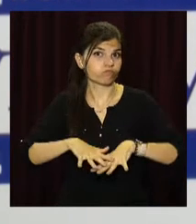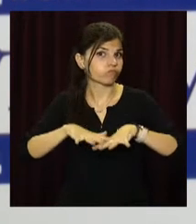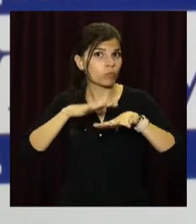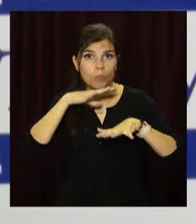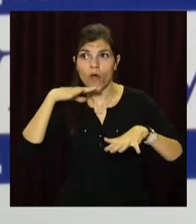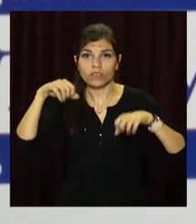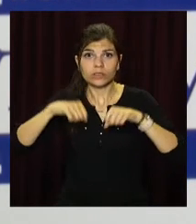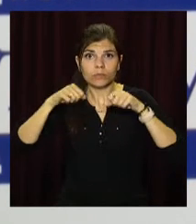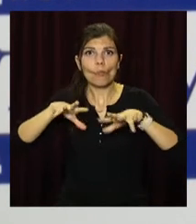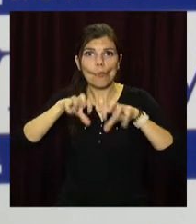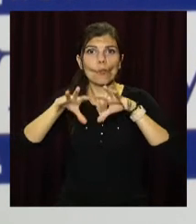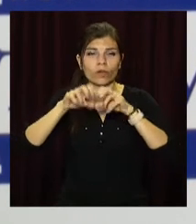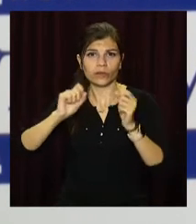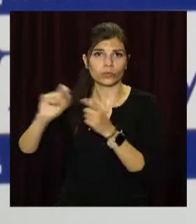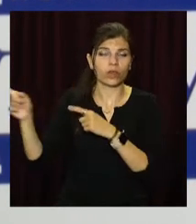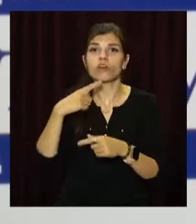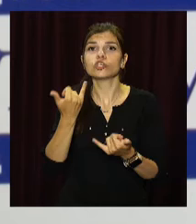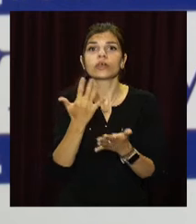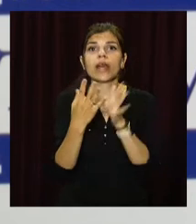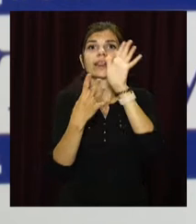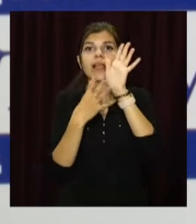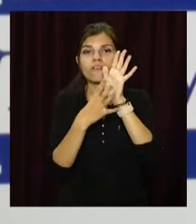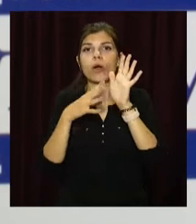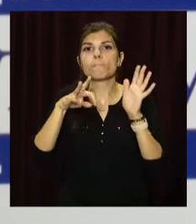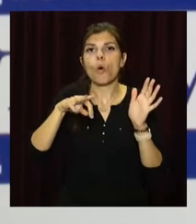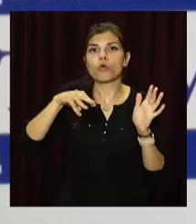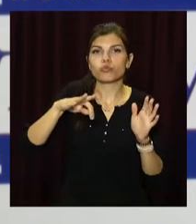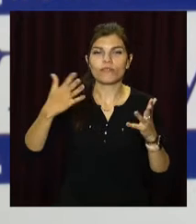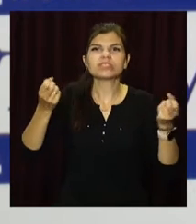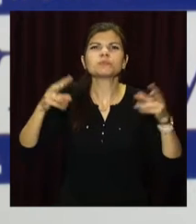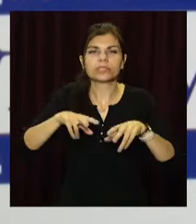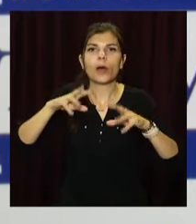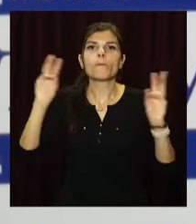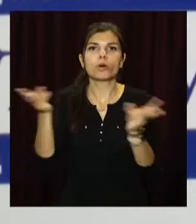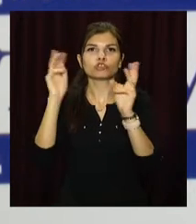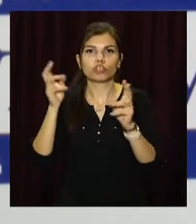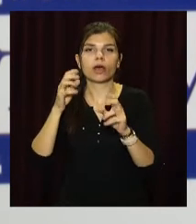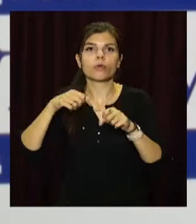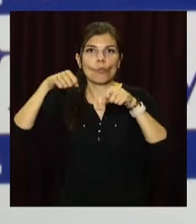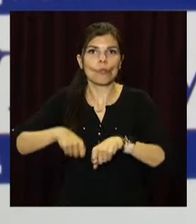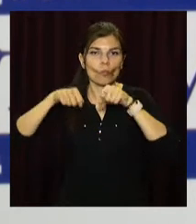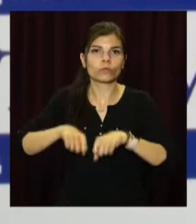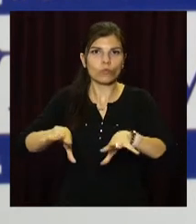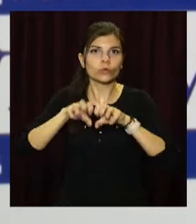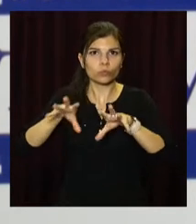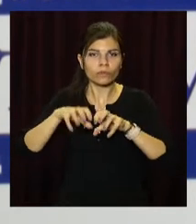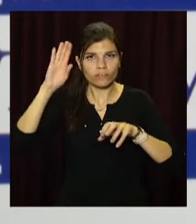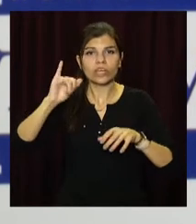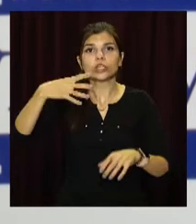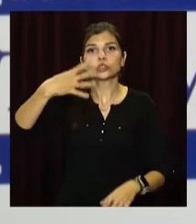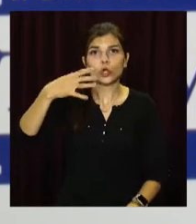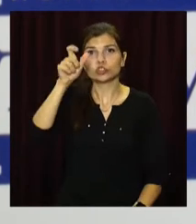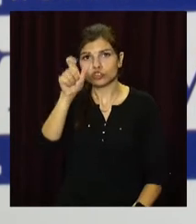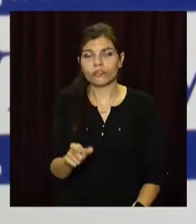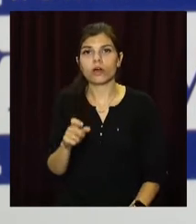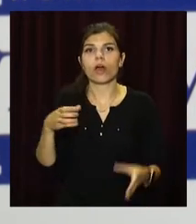сьогодні по місту Дніпро працюють 9 мотопомп, один пожежно-насосний автомобіль для відкачки і 40